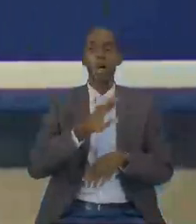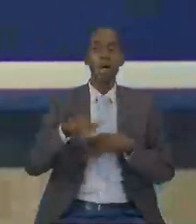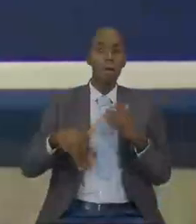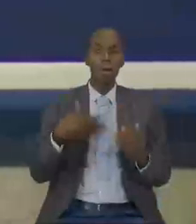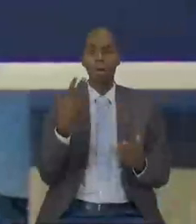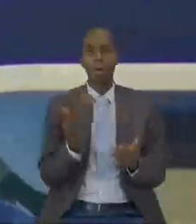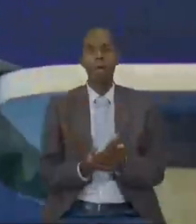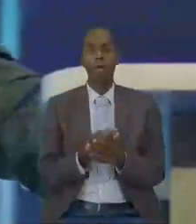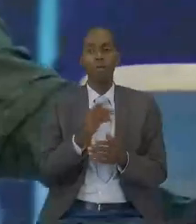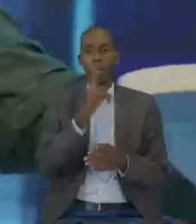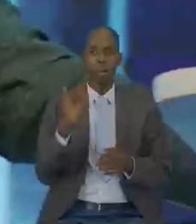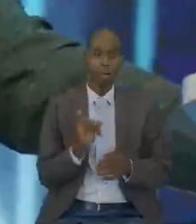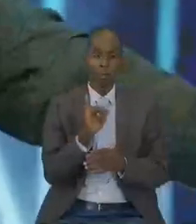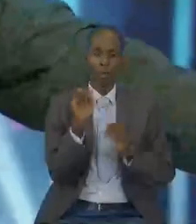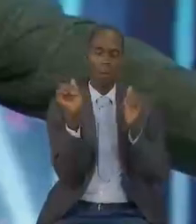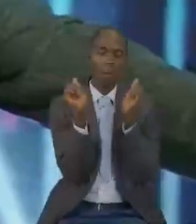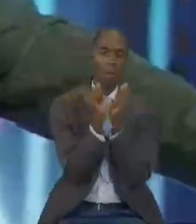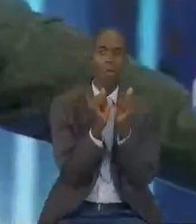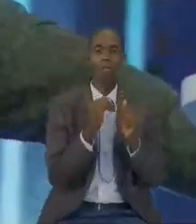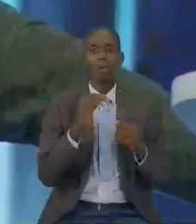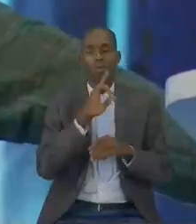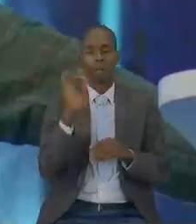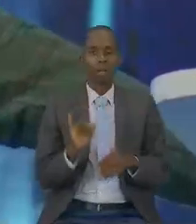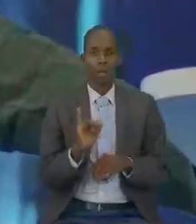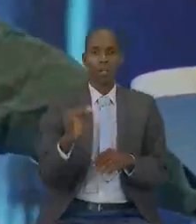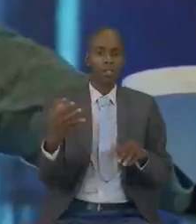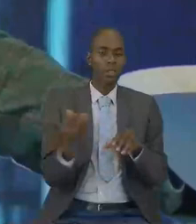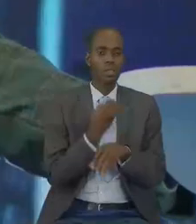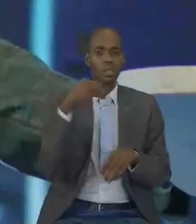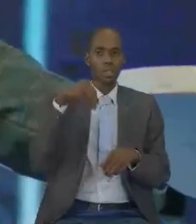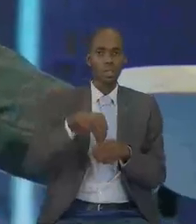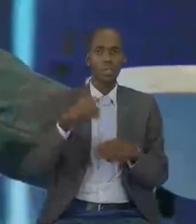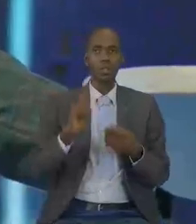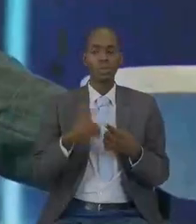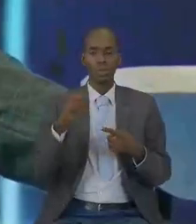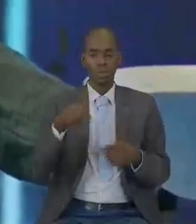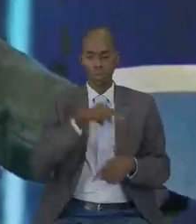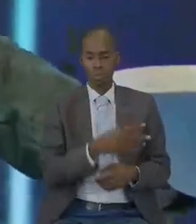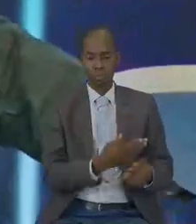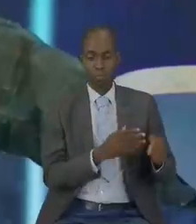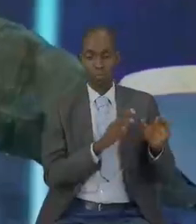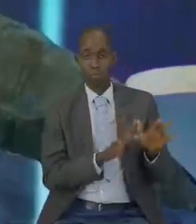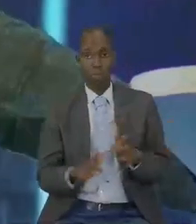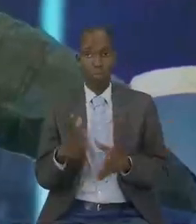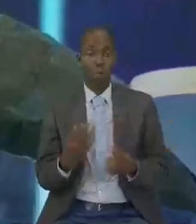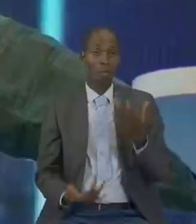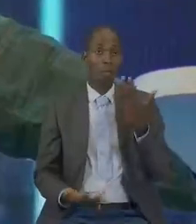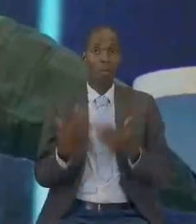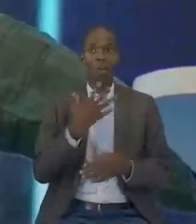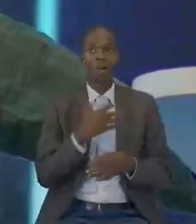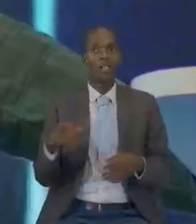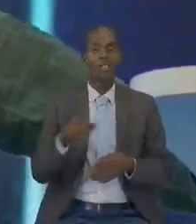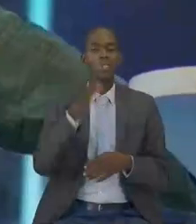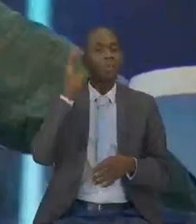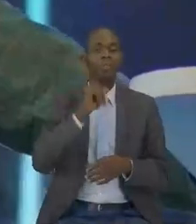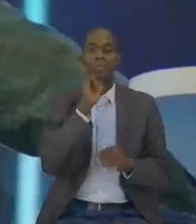aujourd'hui, ils seront pour toujours bannis et ils seront ôtés, envoyés dans l'étang de